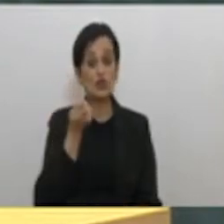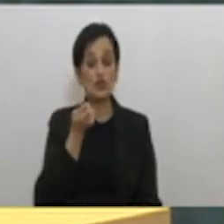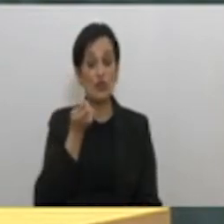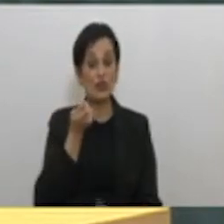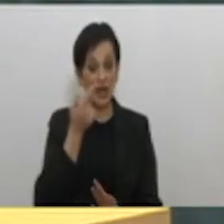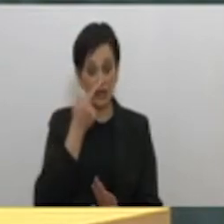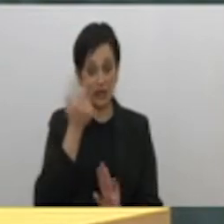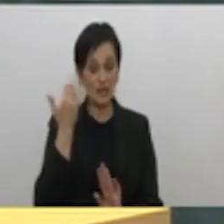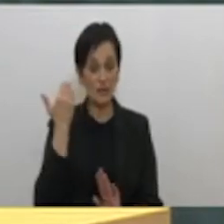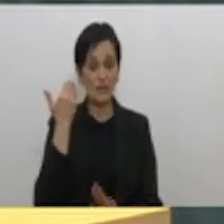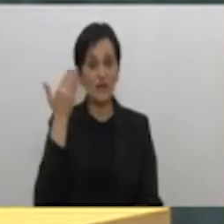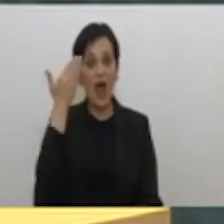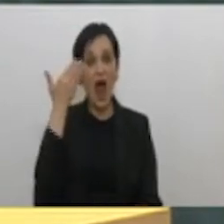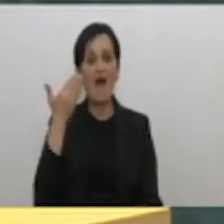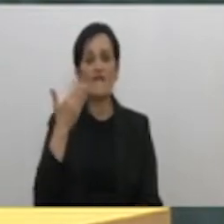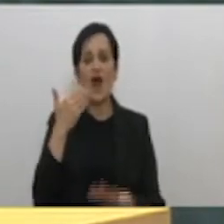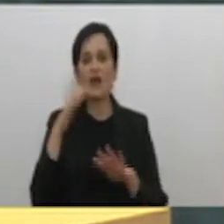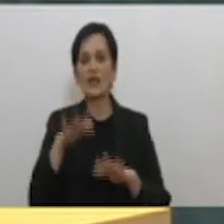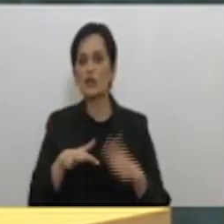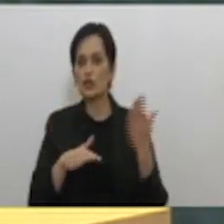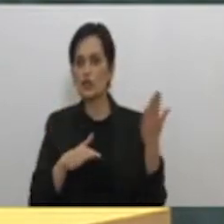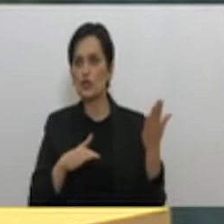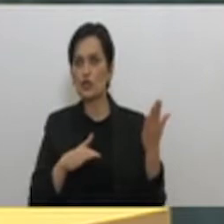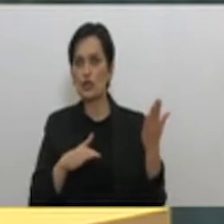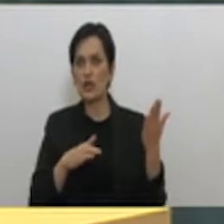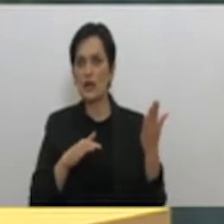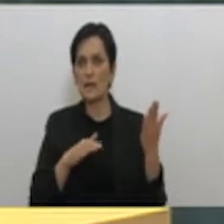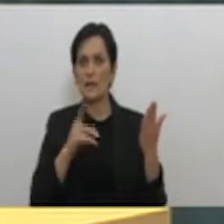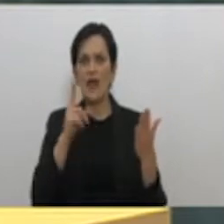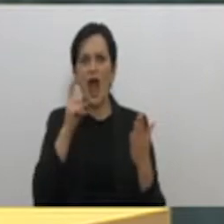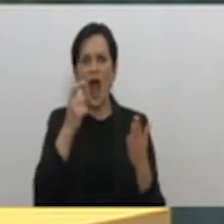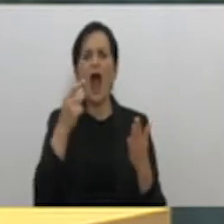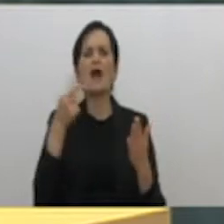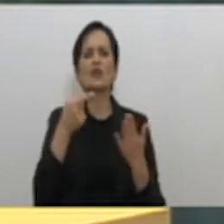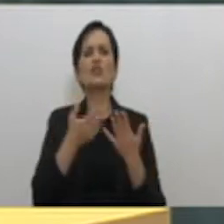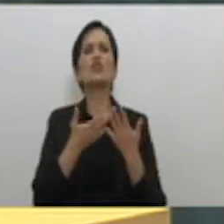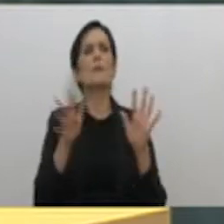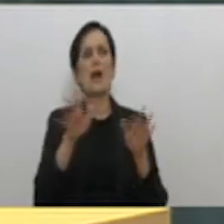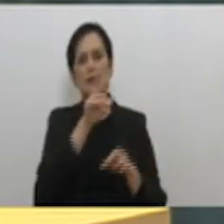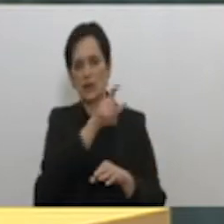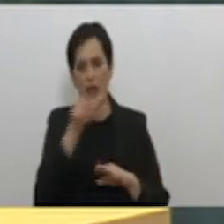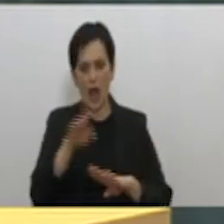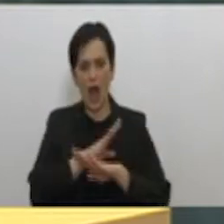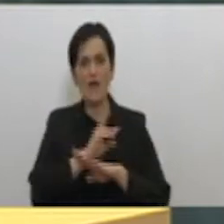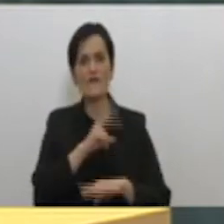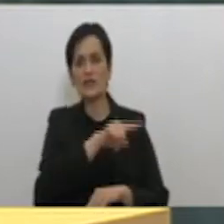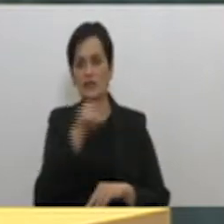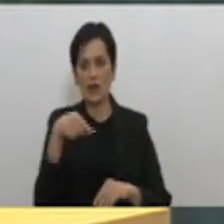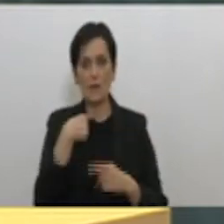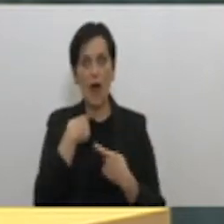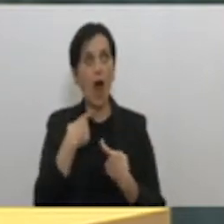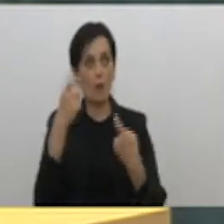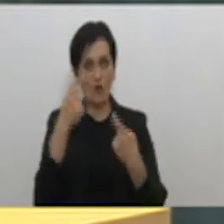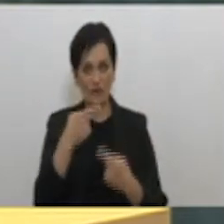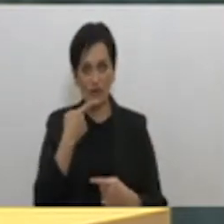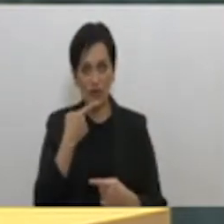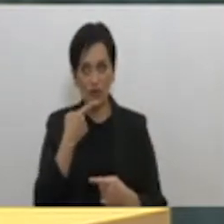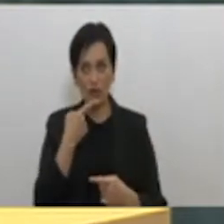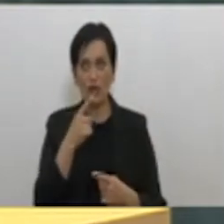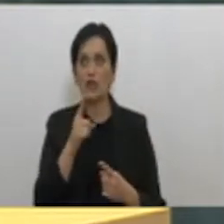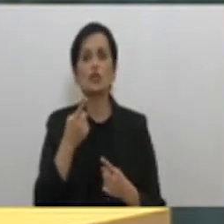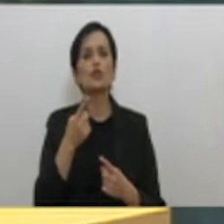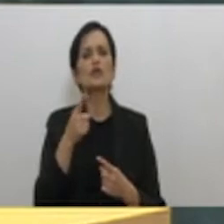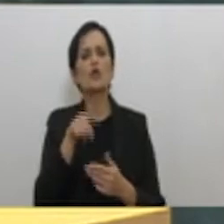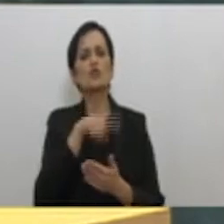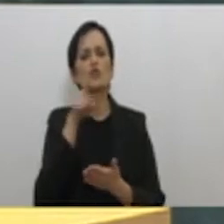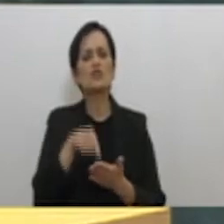sotahnistin, auganeci ramokta. Asge, da, taș geremeti halkia, da, cuțul, vin me, cum am uvighet. Da, tu ar dat, gaisa,